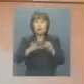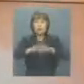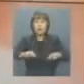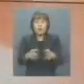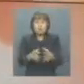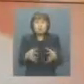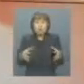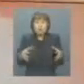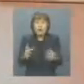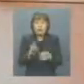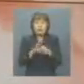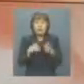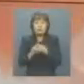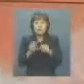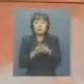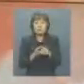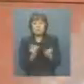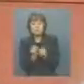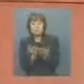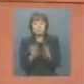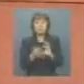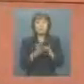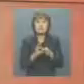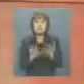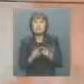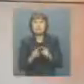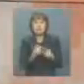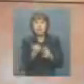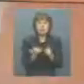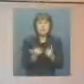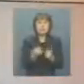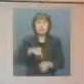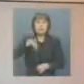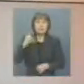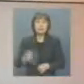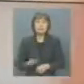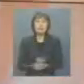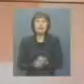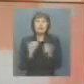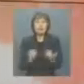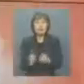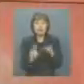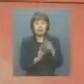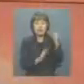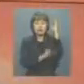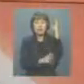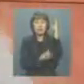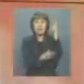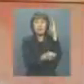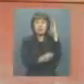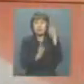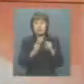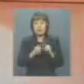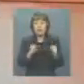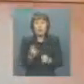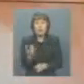องว่าอาจจะไม่ค่อยถนัดในการเล่นกีฬานะคะแต่สำหรับนักกีฬารักบี้จังหวัดกระบี่นั้นเด็กอ้วนถือว่าเป็นกำลังสำคัญของทีม